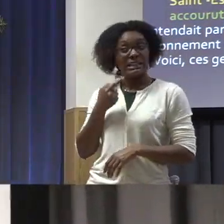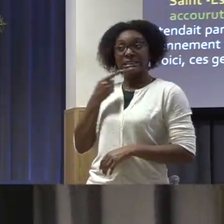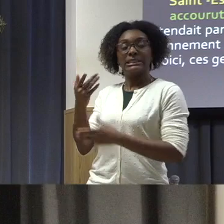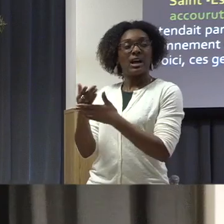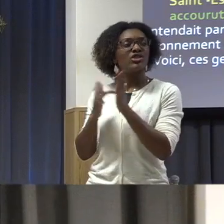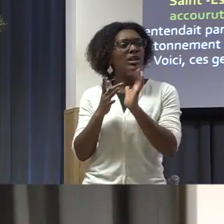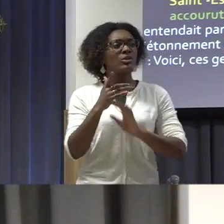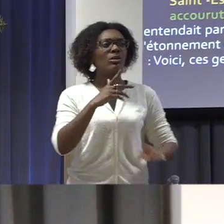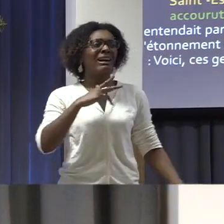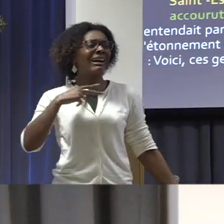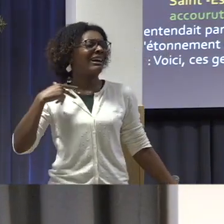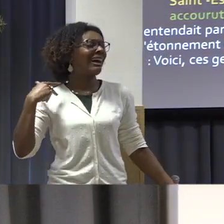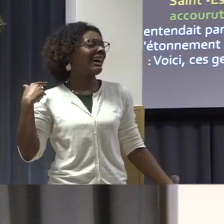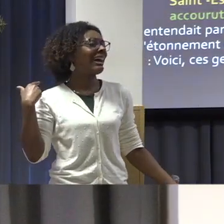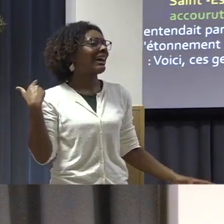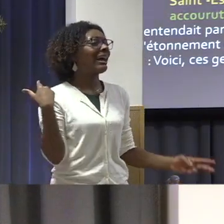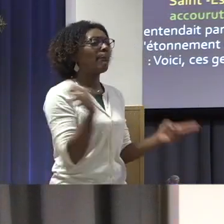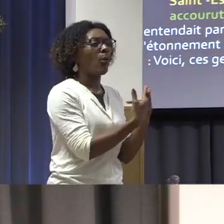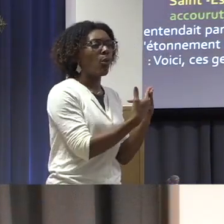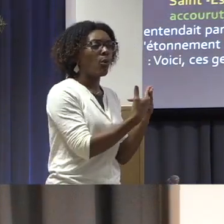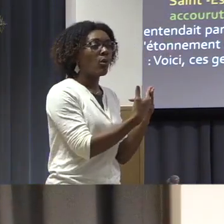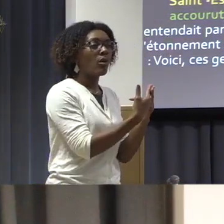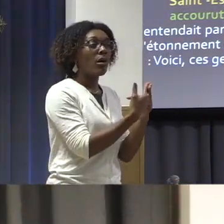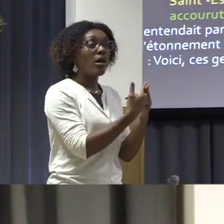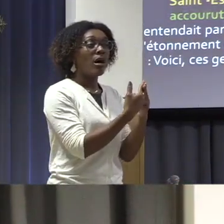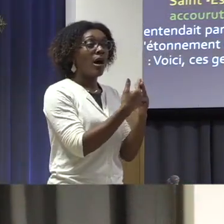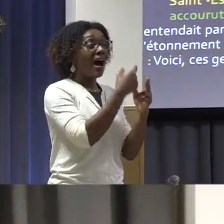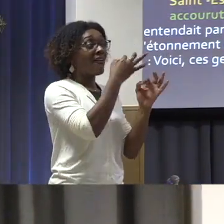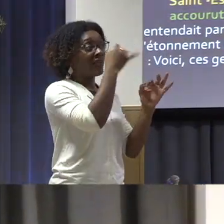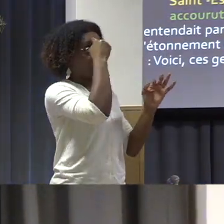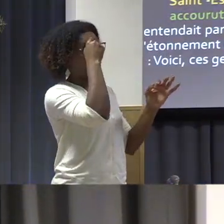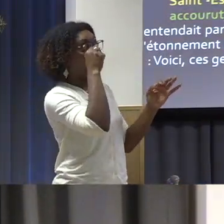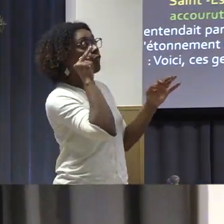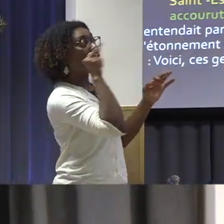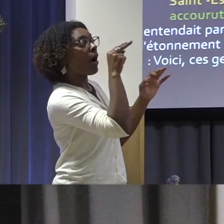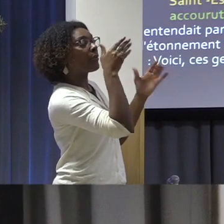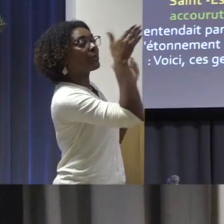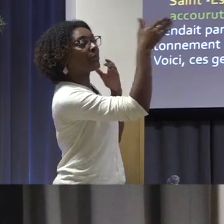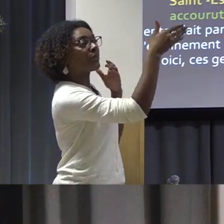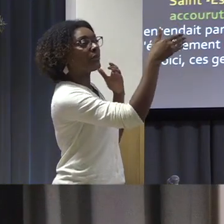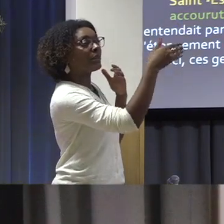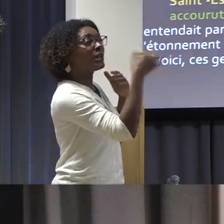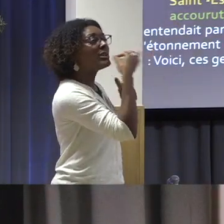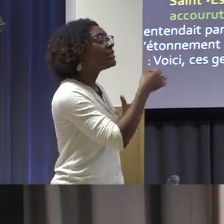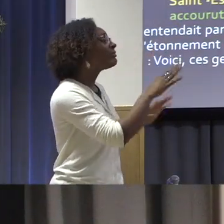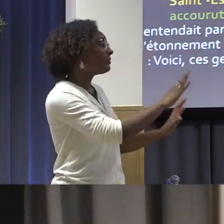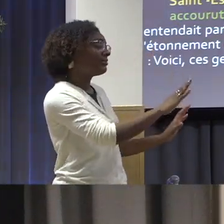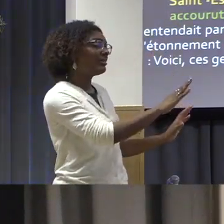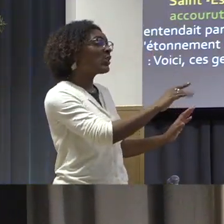et le lit avant que tu viens ici je t'ai vu lorsque tu étais sur le figuier le gars était totalement désarmé